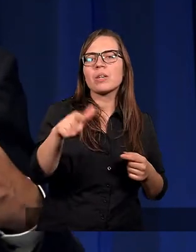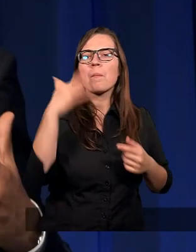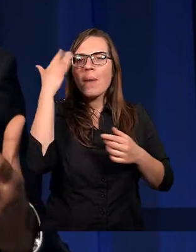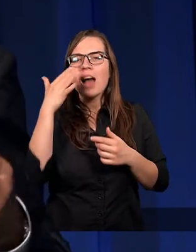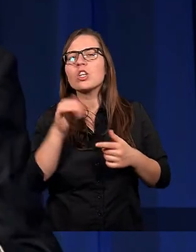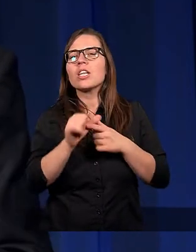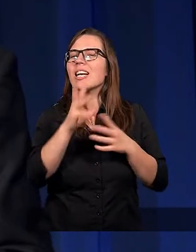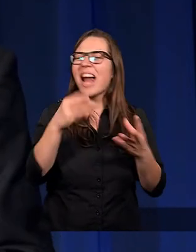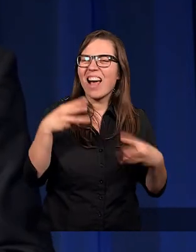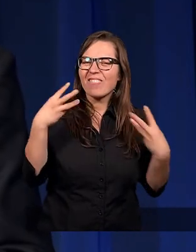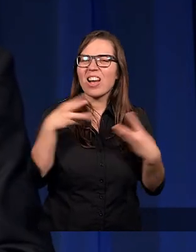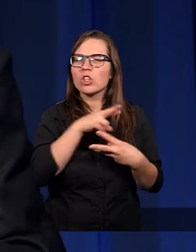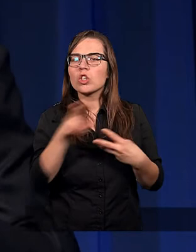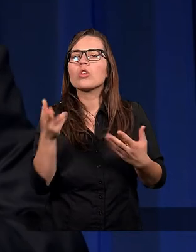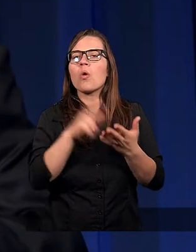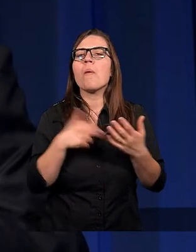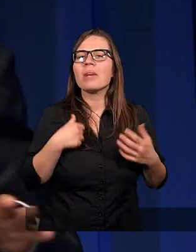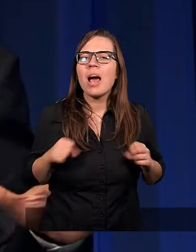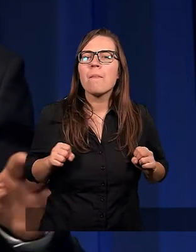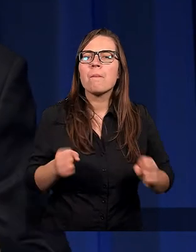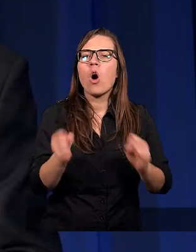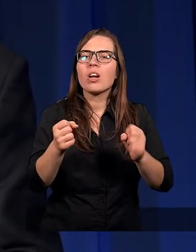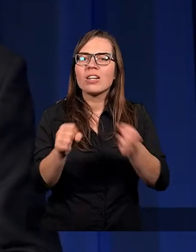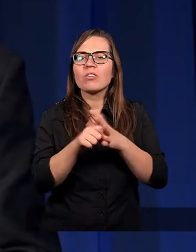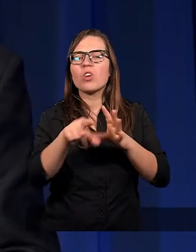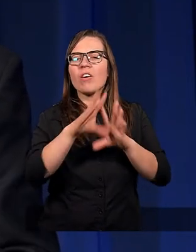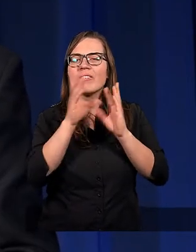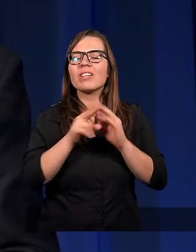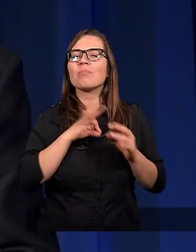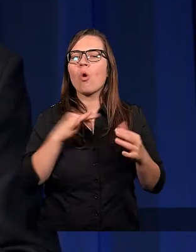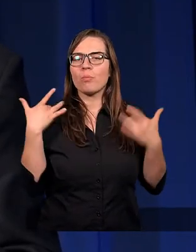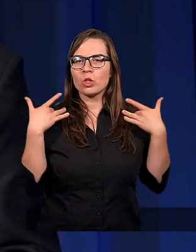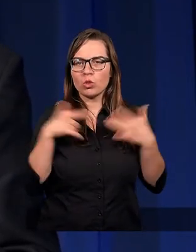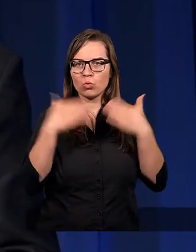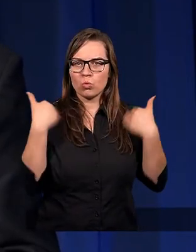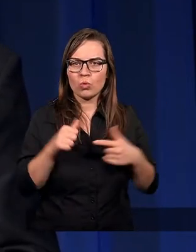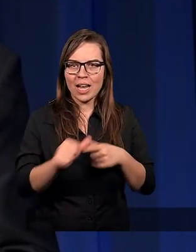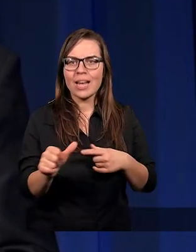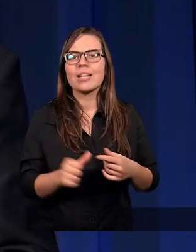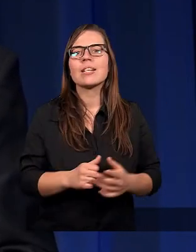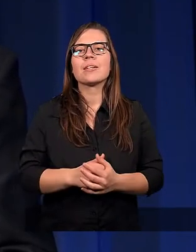marzenie, to jest najważniejsza rzecz, która rzeczywiście motywuje mnie we wszystkim, co robię w moim życiu?